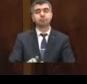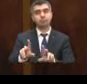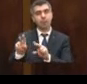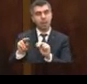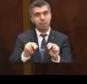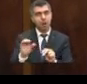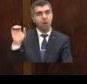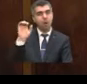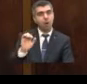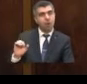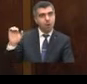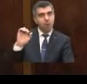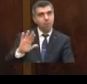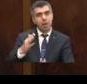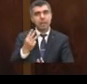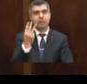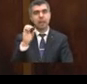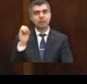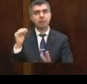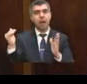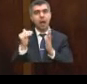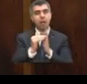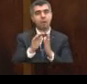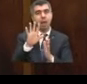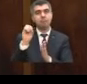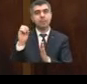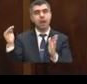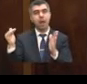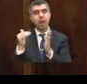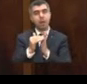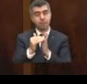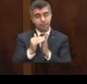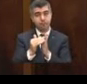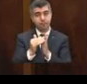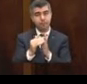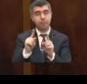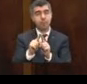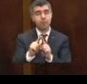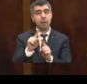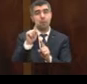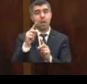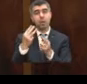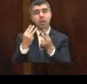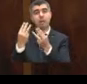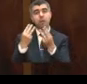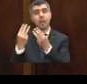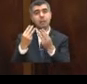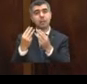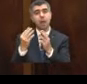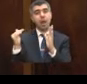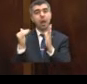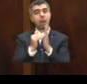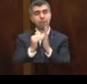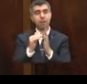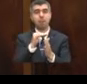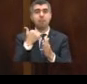أوروبا ما بين 30,000 حتى 50,000 وفاة لكل دولة، و 133,000 في الولايات المتحدة الأمريكية. نسبة